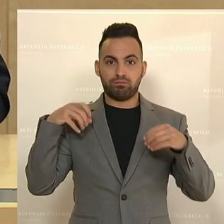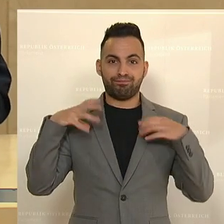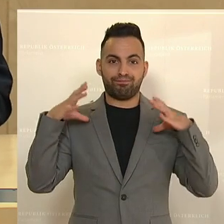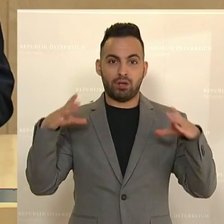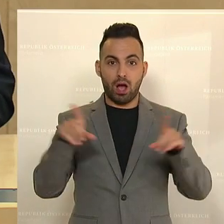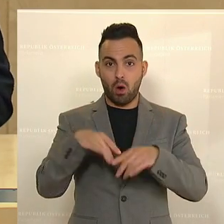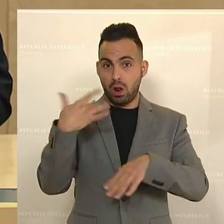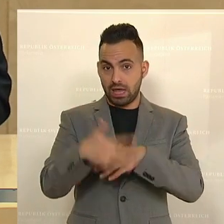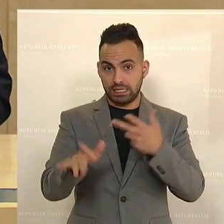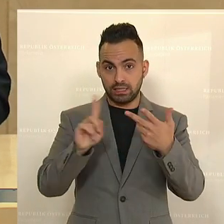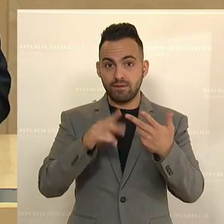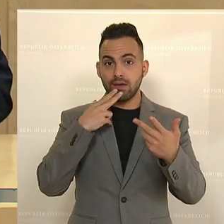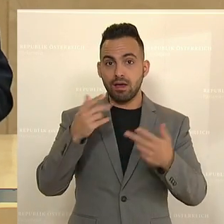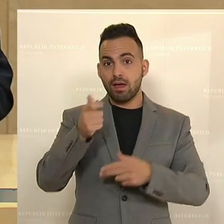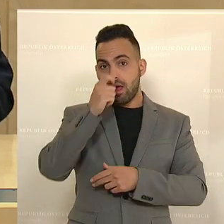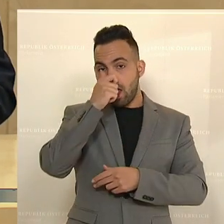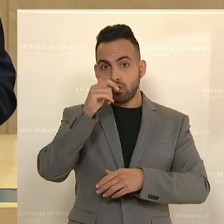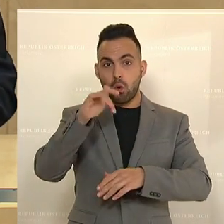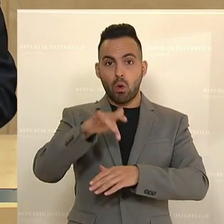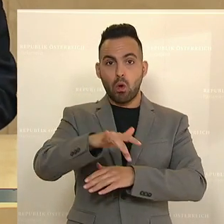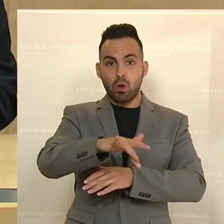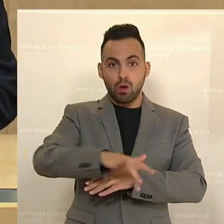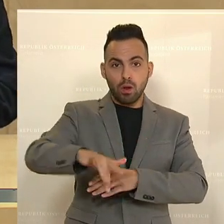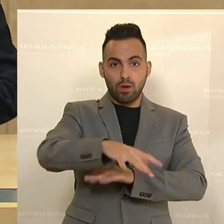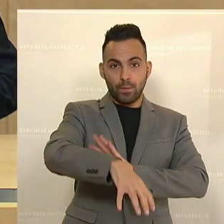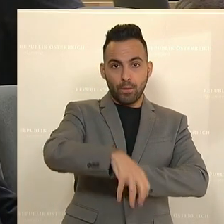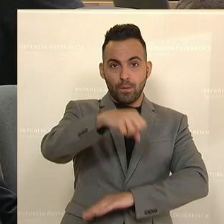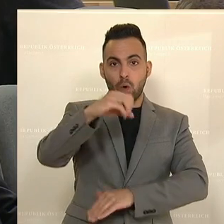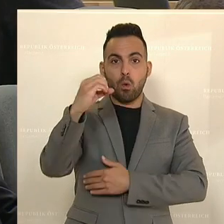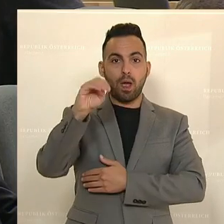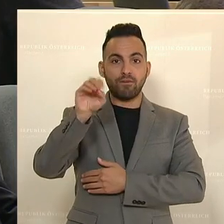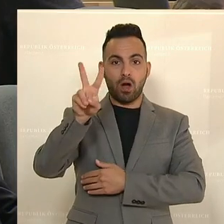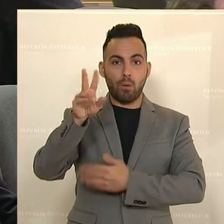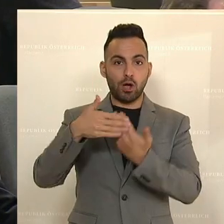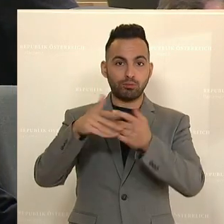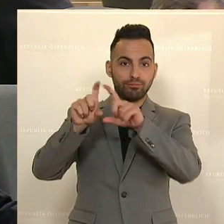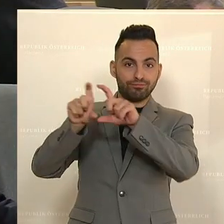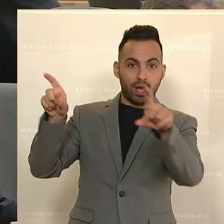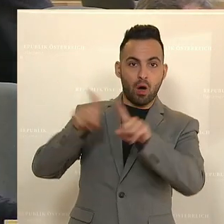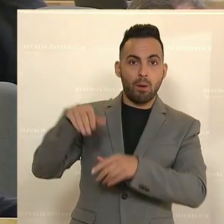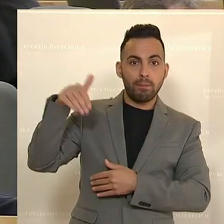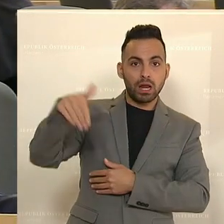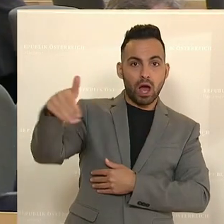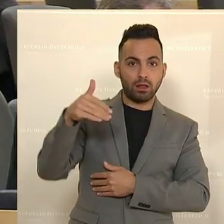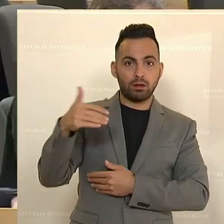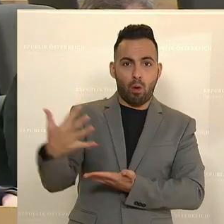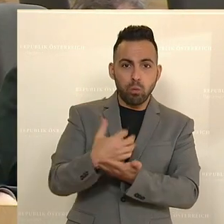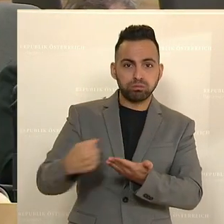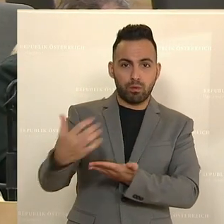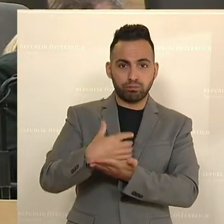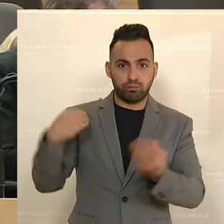guter Letzt sind es noch die Erdölkonzerne, wie zum Beispiel die OMV, die auch Milliarden Gewinne ausweisen. Und das